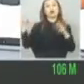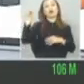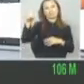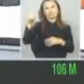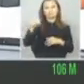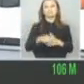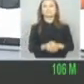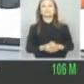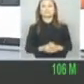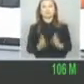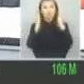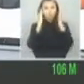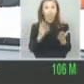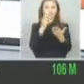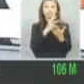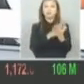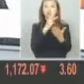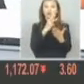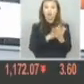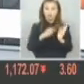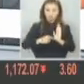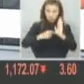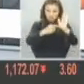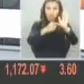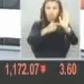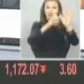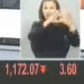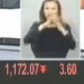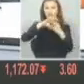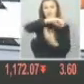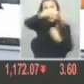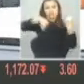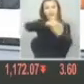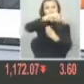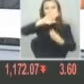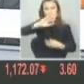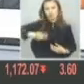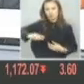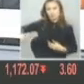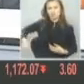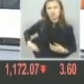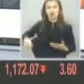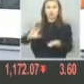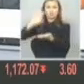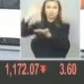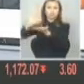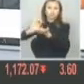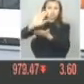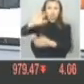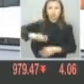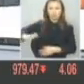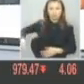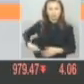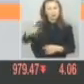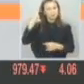มีนักวิชาการเสนอแนะความคิดเห็นนะครับในเรื่องของเศรษฐกิจในกัมพูชาว่าขณะนี้ศักยภาพในการลงทุนของกัมพูชานั้นมีอยู่หลายด้านนะครับติดต